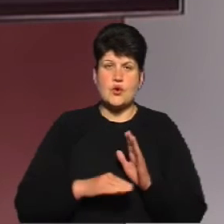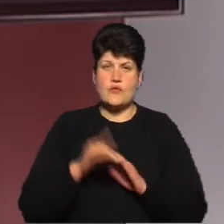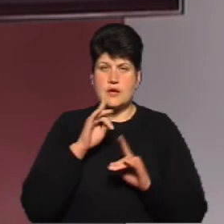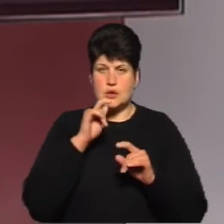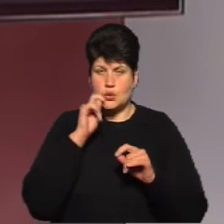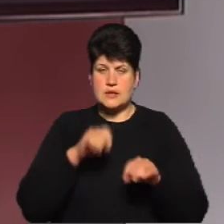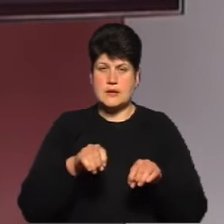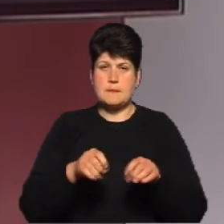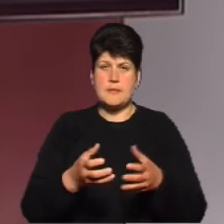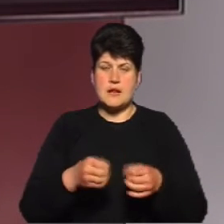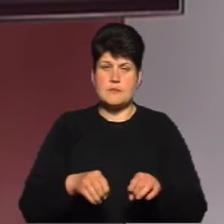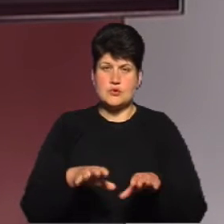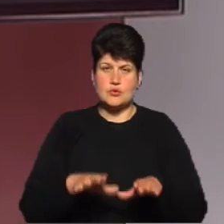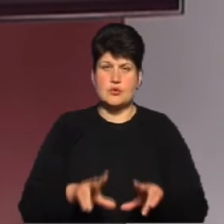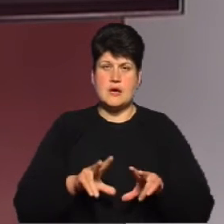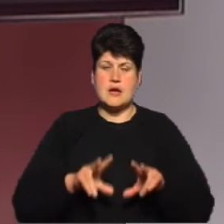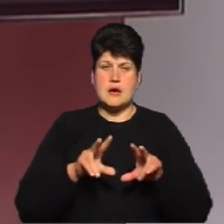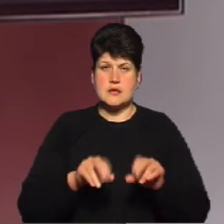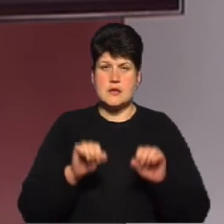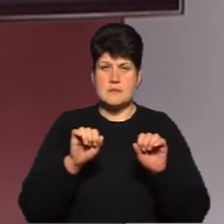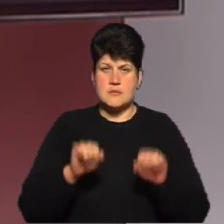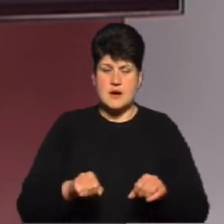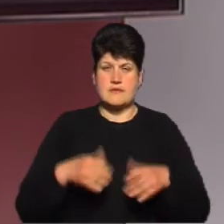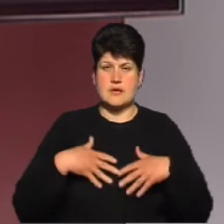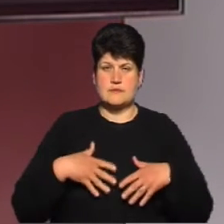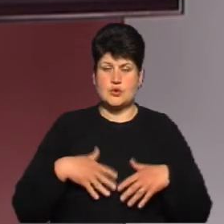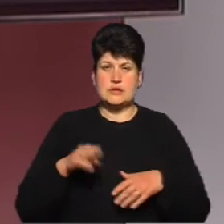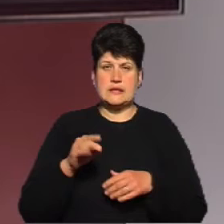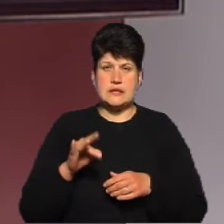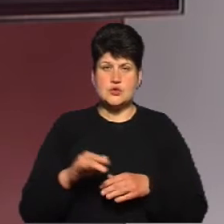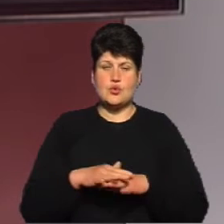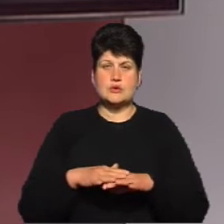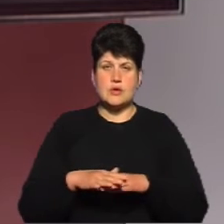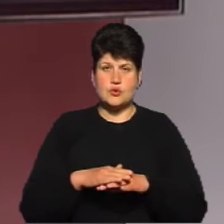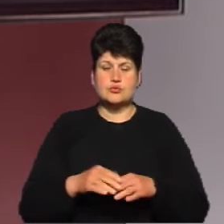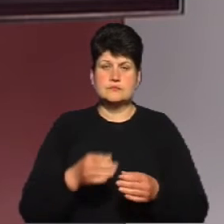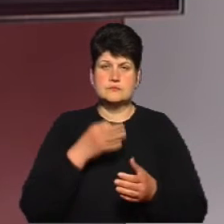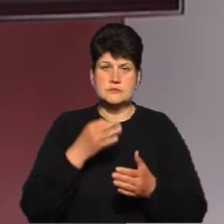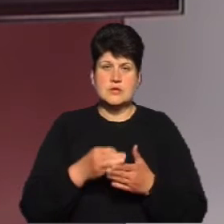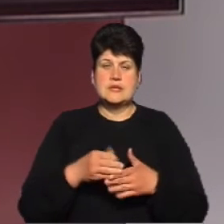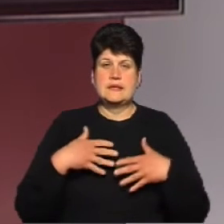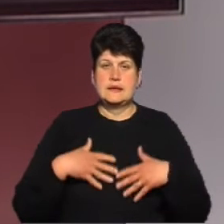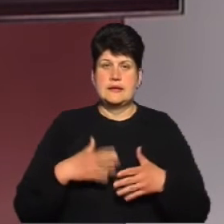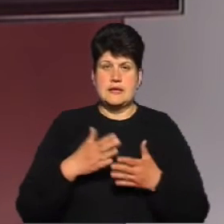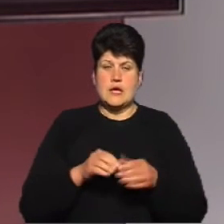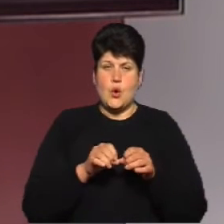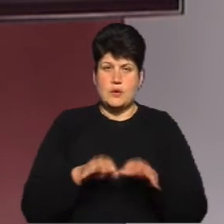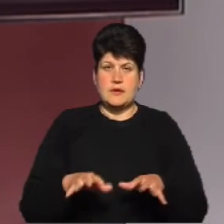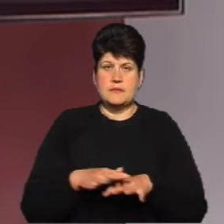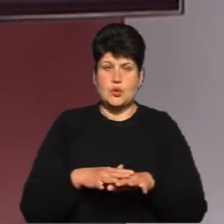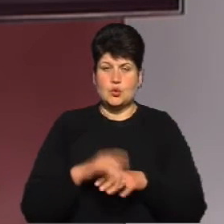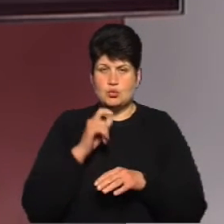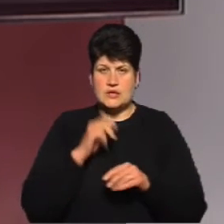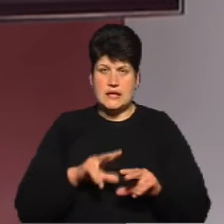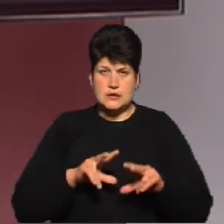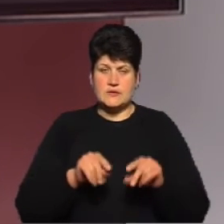про гарантії прав кримськотатарського народу у складі української держави, якою визнала кримських татар корінним народом України і гарантувала їхнє право